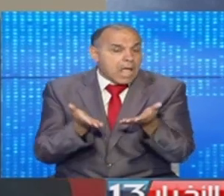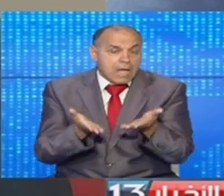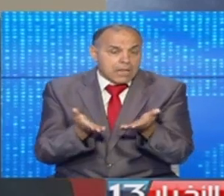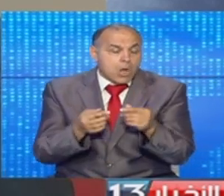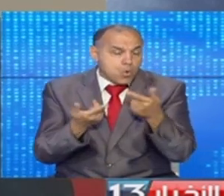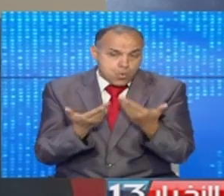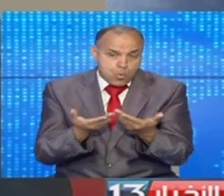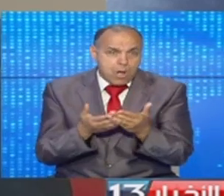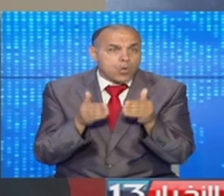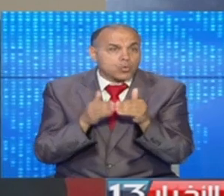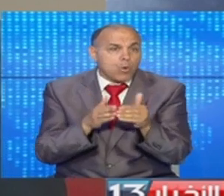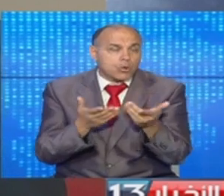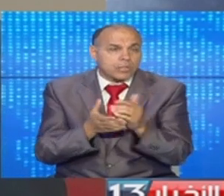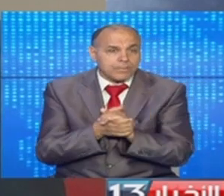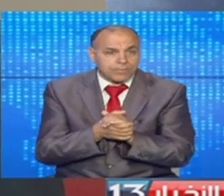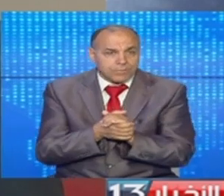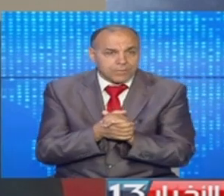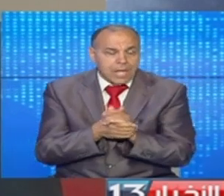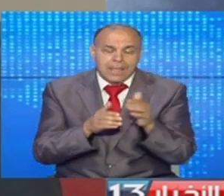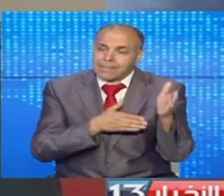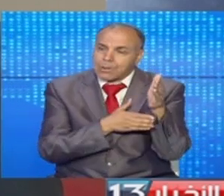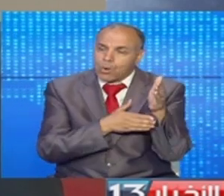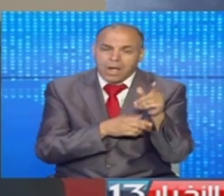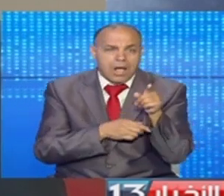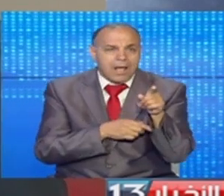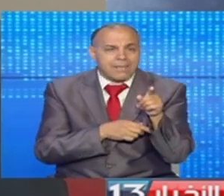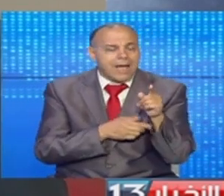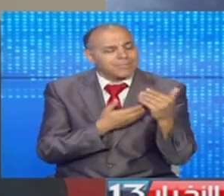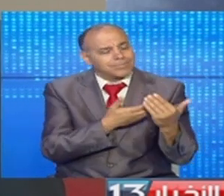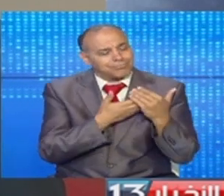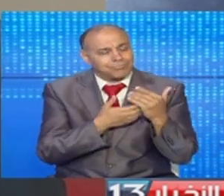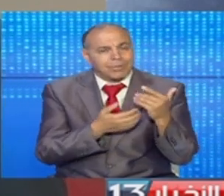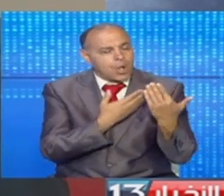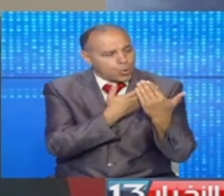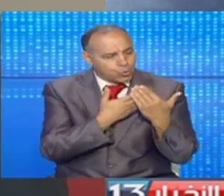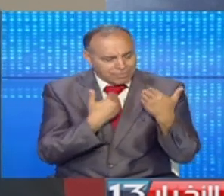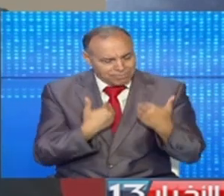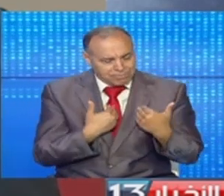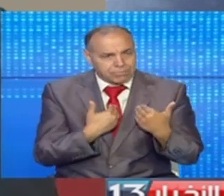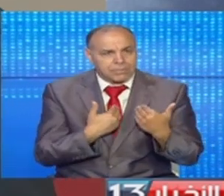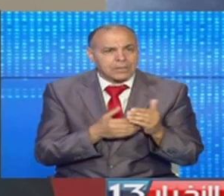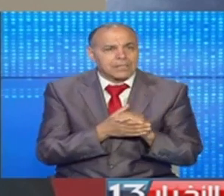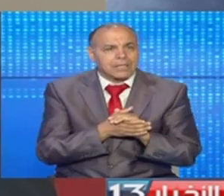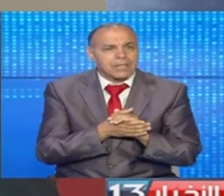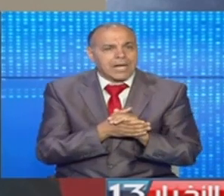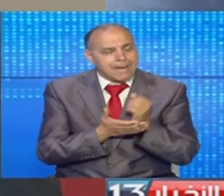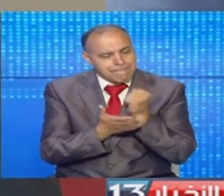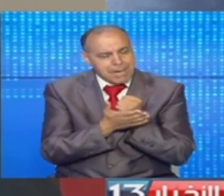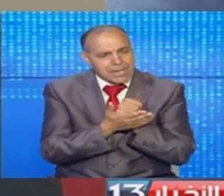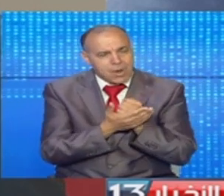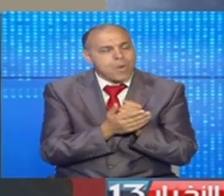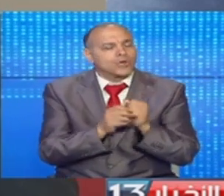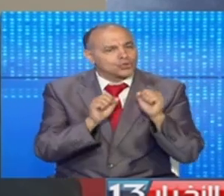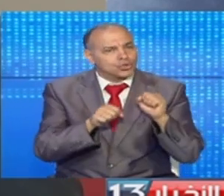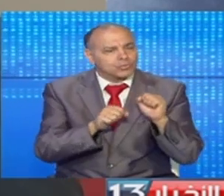واللي اليوم طالبين اللي من الدولة اللي هي الجارانتي، يعني تضمن فيها جروسو مودو عند البنوك باش